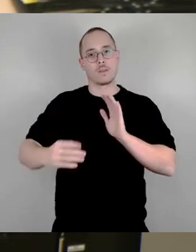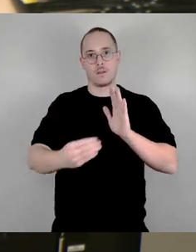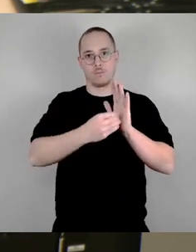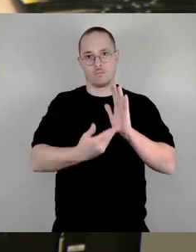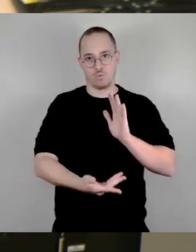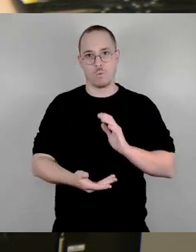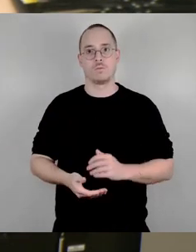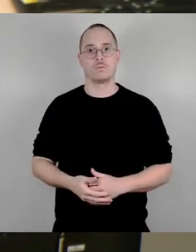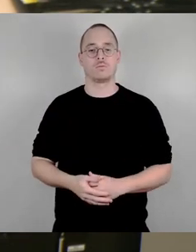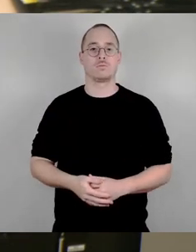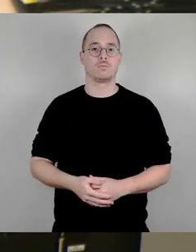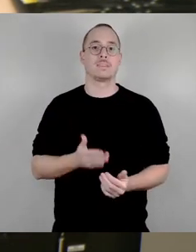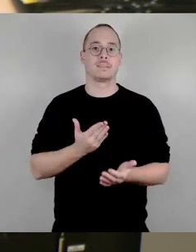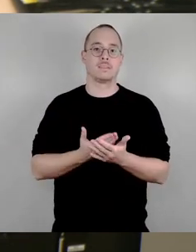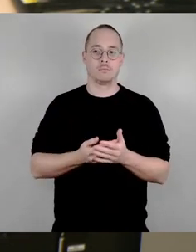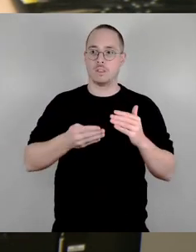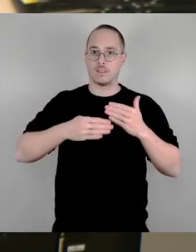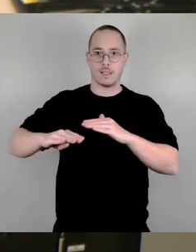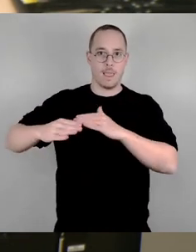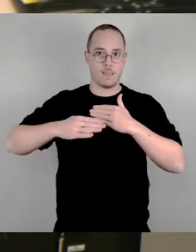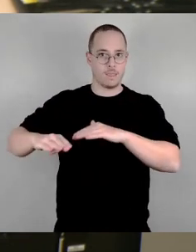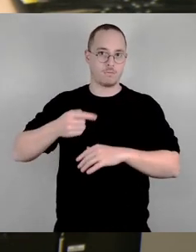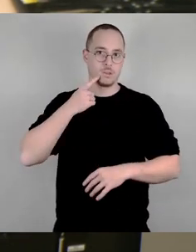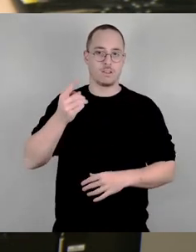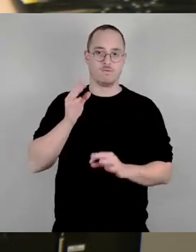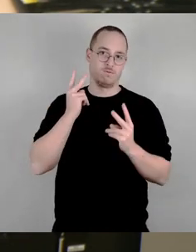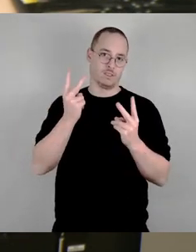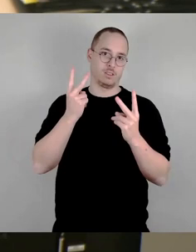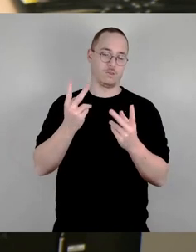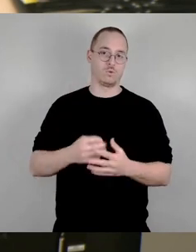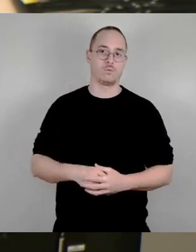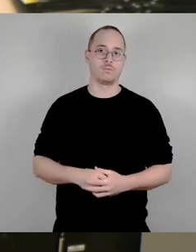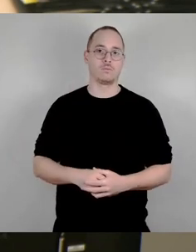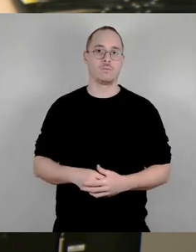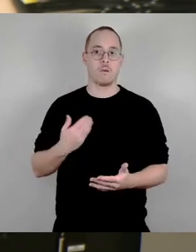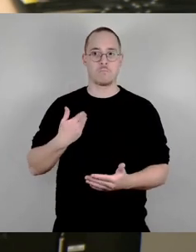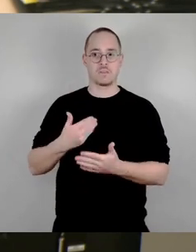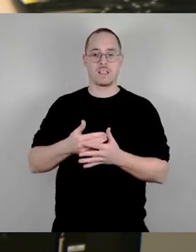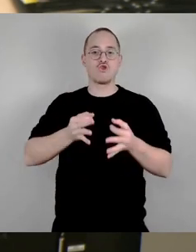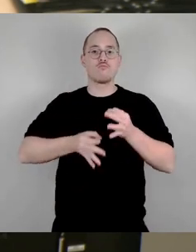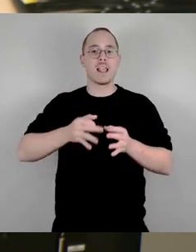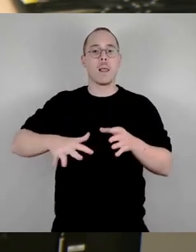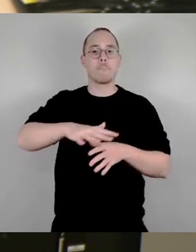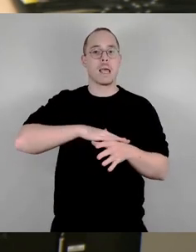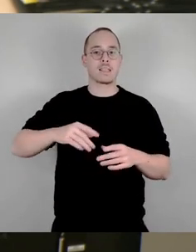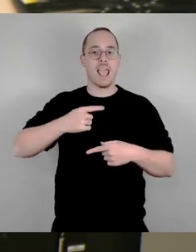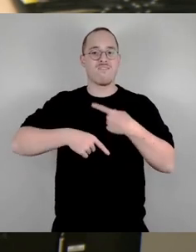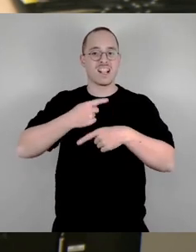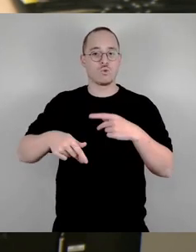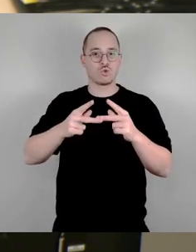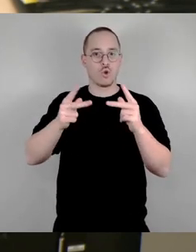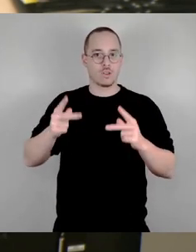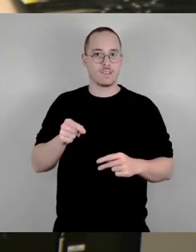Rolle. Waren Skateplätze bisher ein Bestandteil des Spielplatzentwicklungskonzeptes, stellt sich mit der Professionalisierung